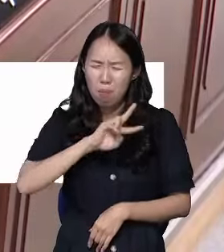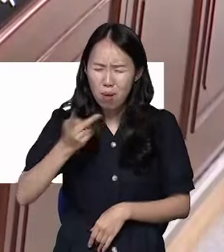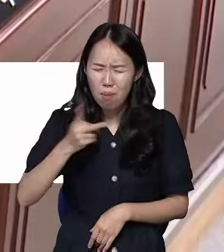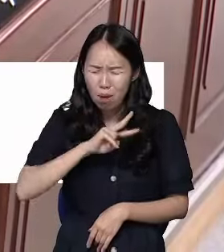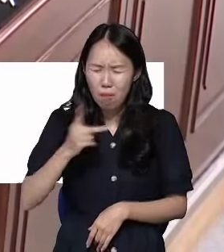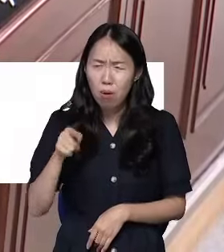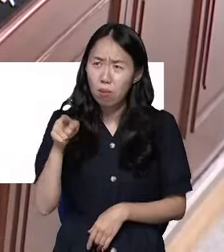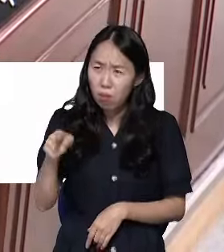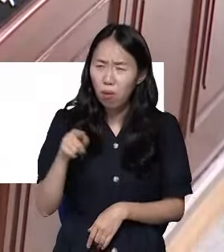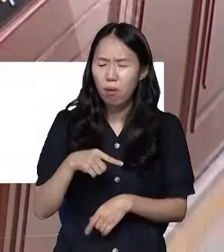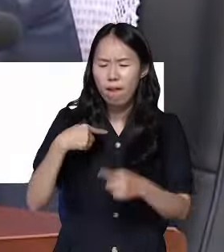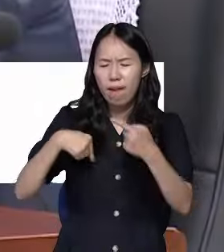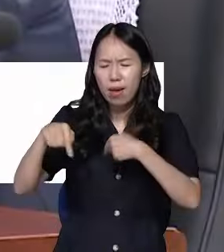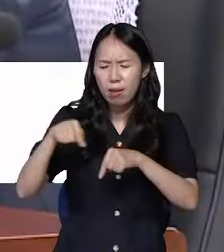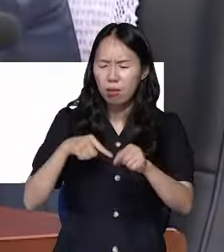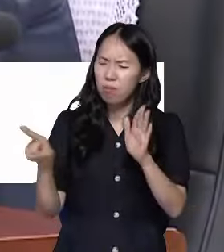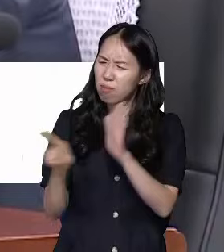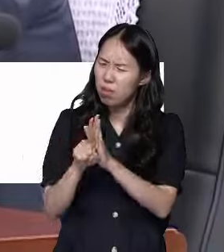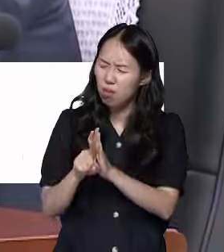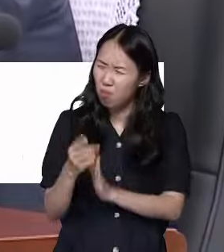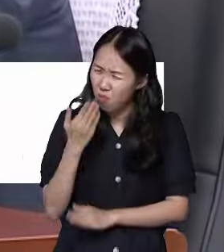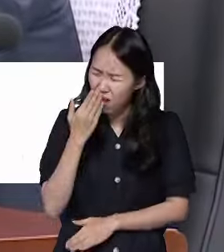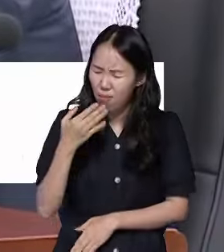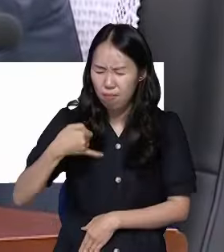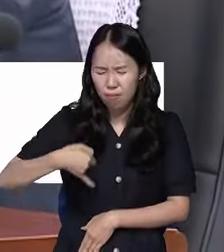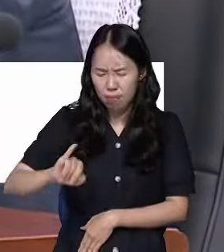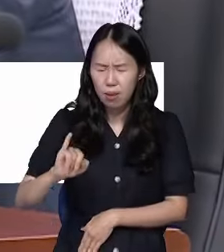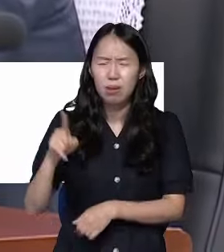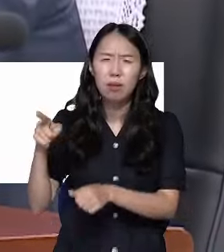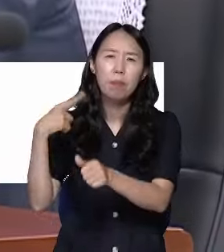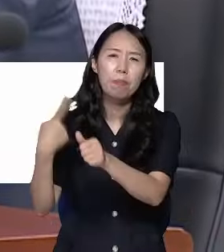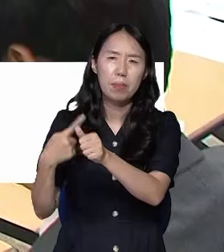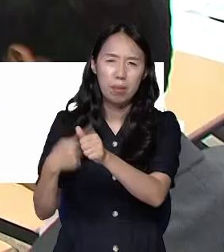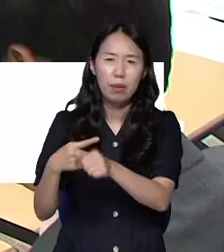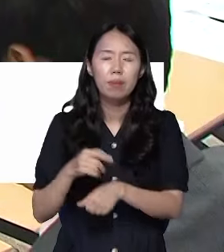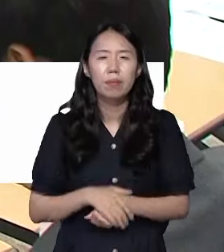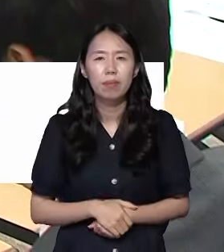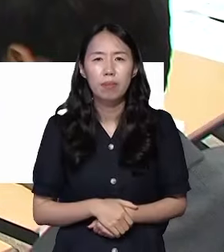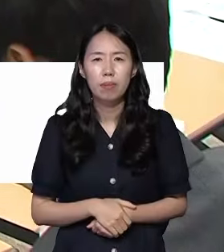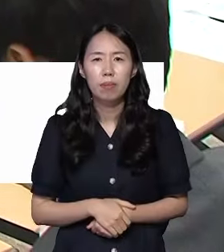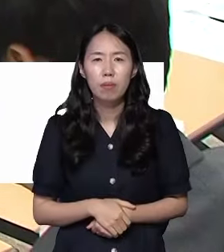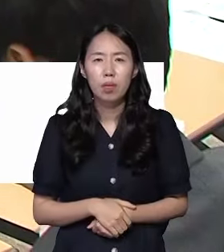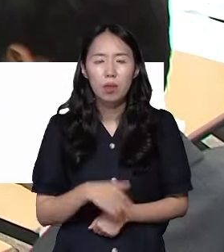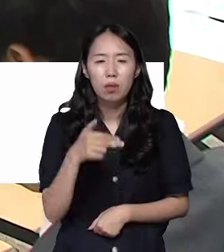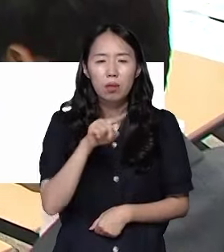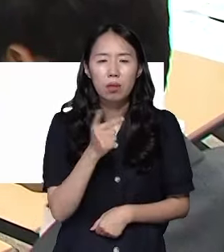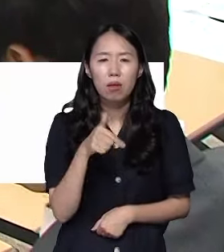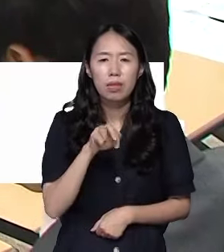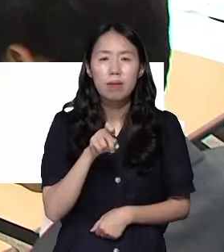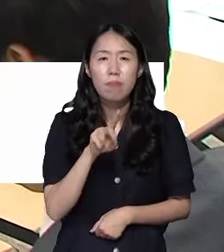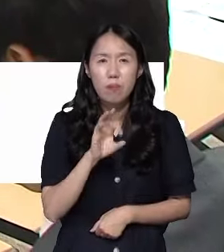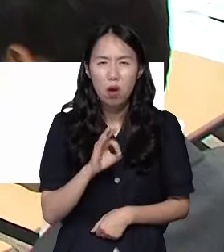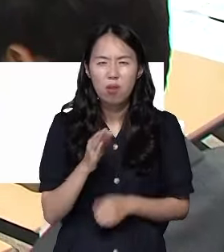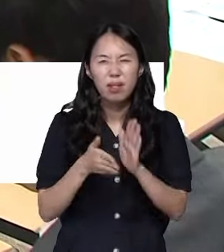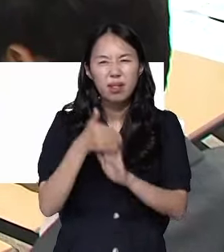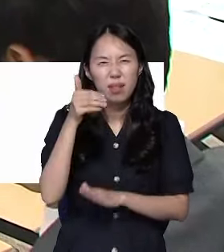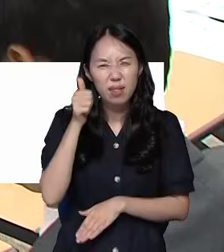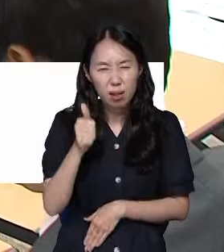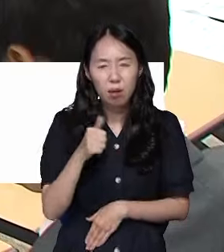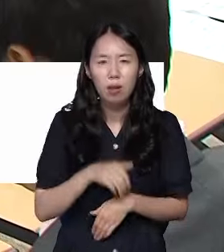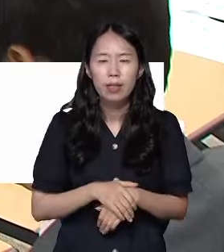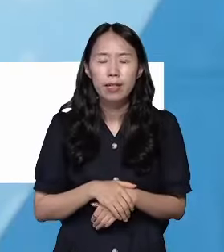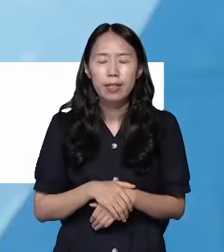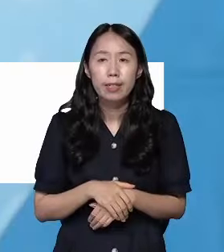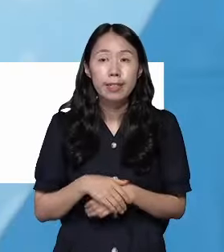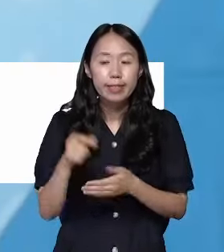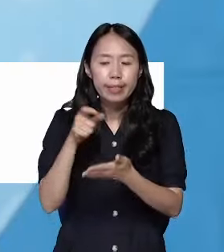것은 스스로 행정의 신뢰를 무너뜨리는 행동이라고 비판했습니다. 앞서 정기명 시장은 최근 민선 8기